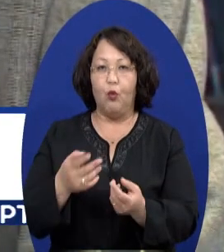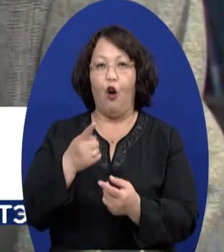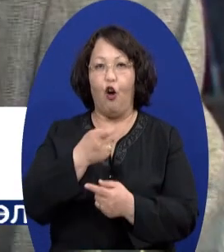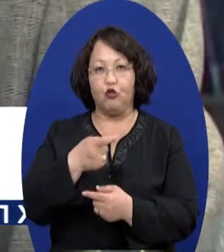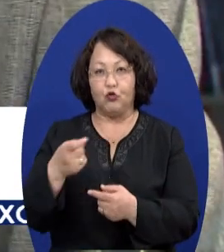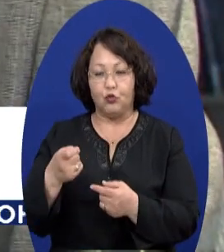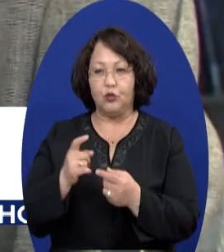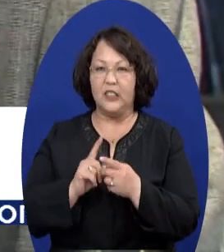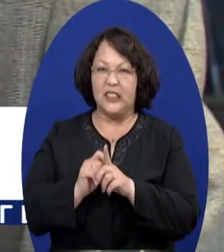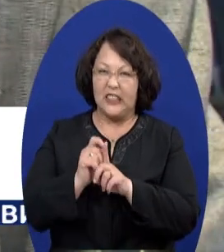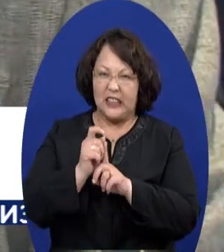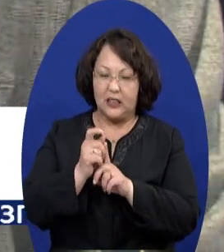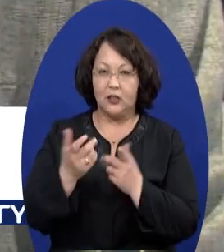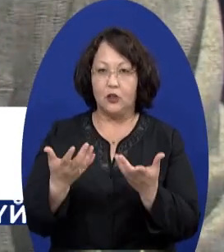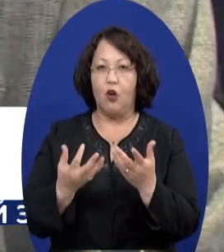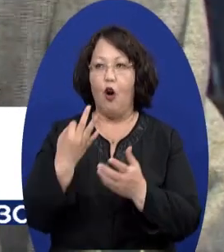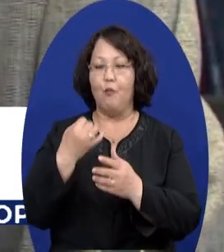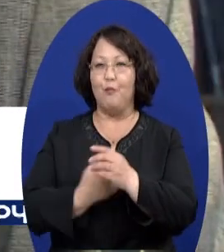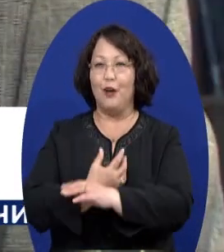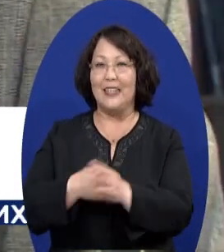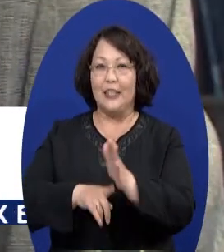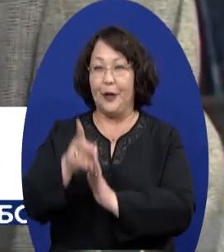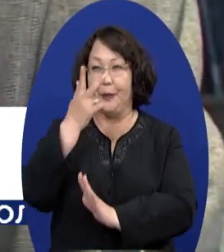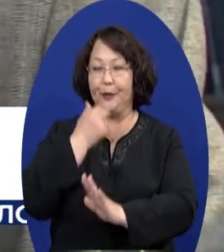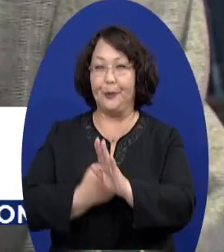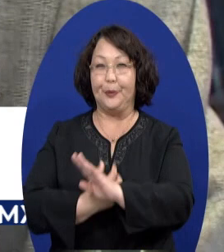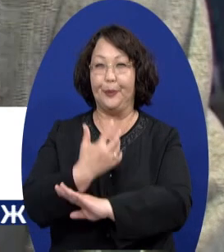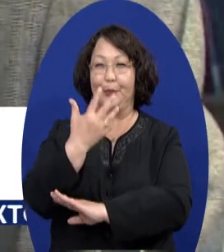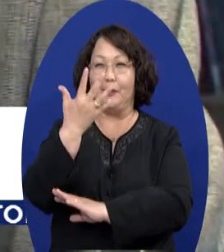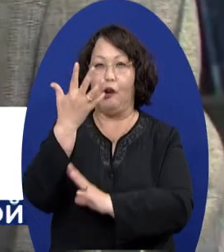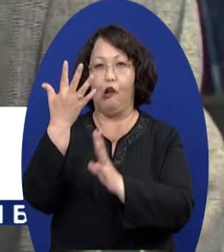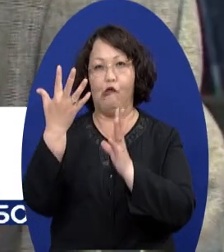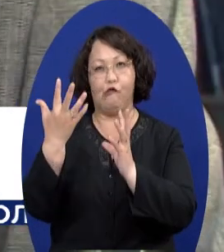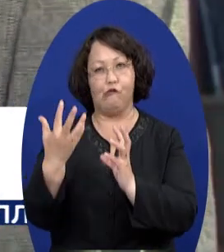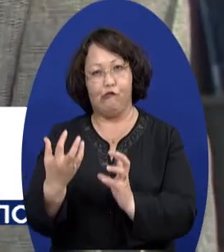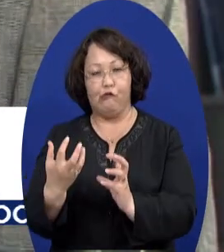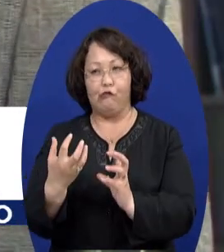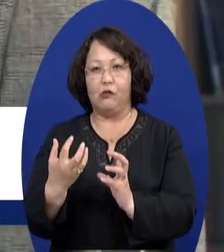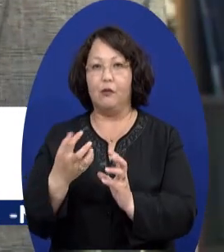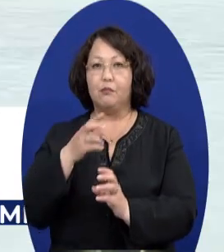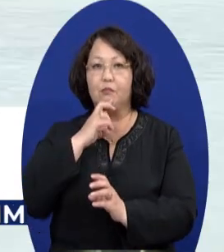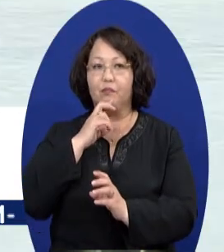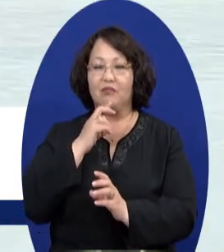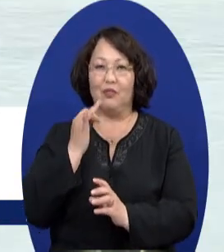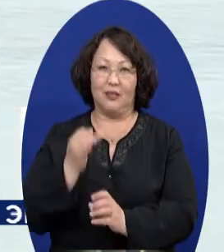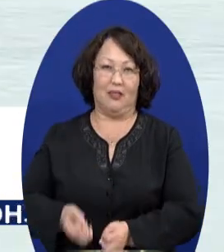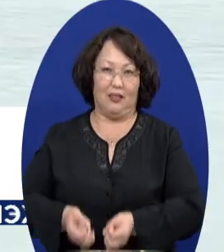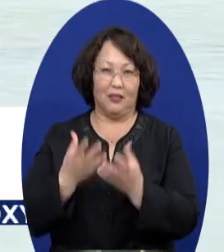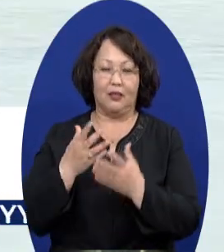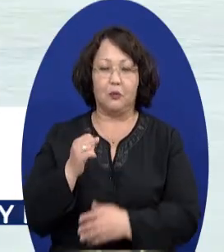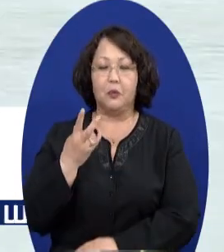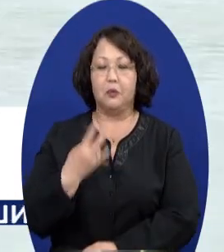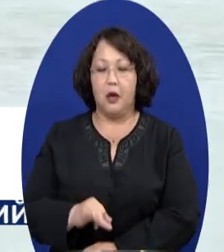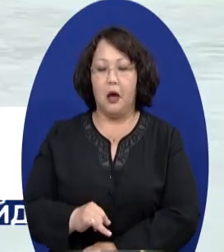болдог. Тэгээ нөгөө ойч нь эхлээд их гоё ургана. Тэгжээснээр сүулдэ нөгөө мод ихч сүтгэж эхэлдэг байхгүй юу? Тэрбум мод үндсний